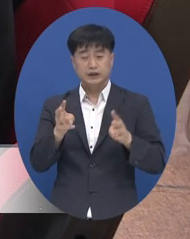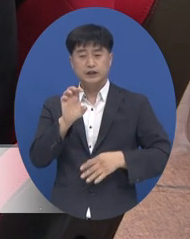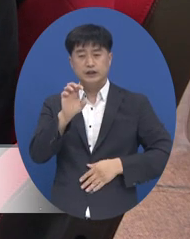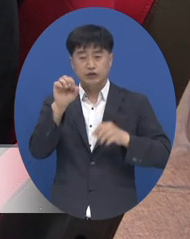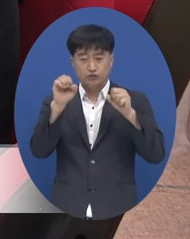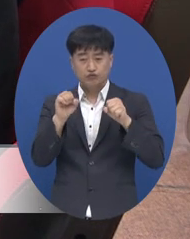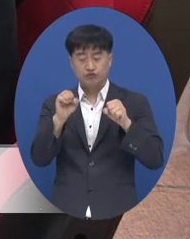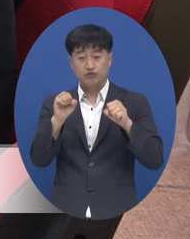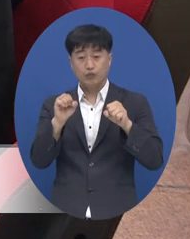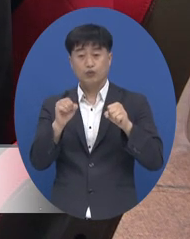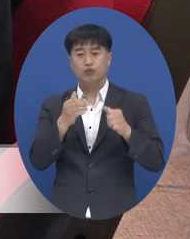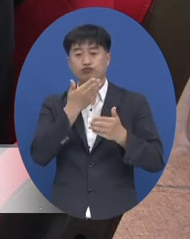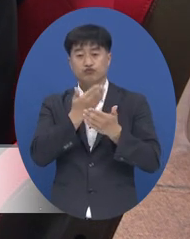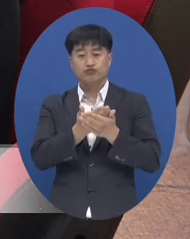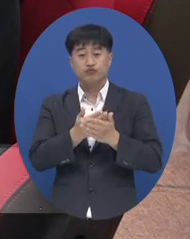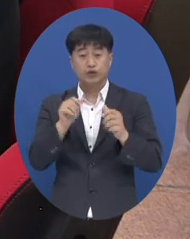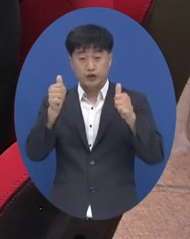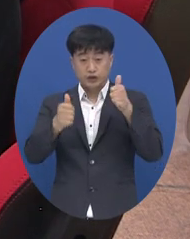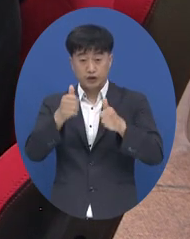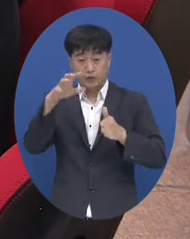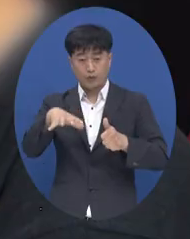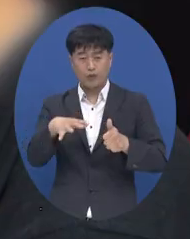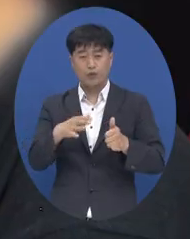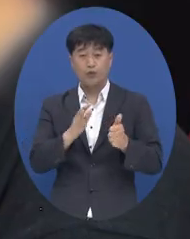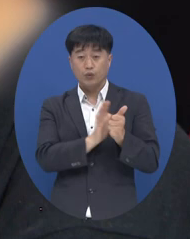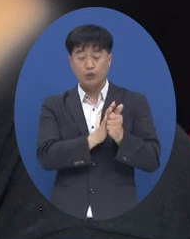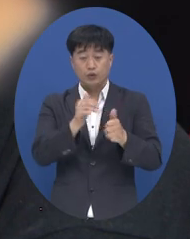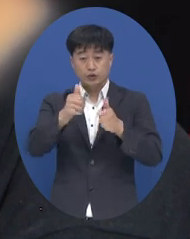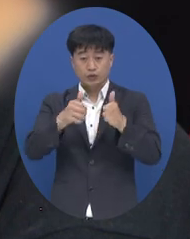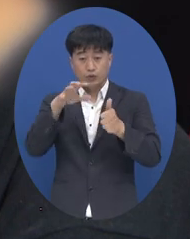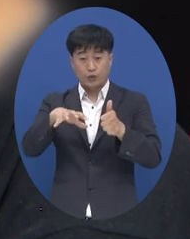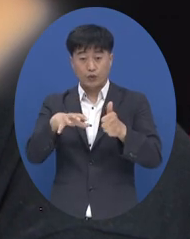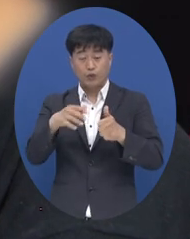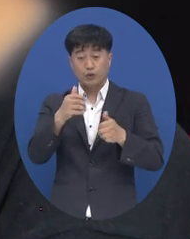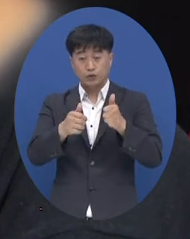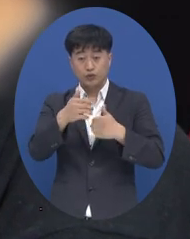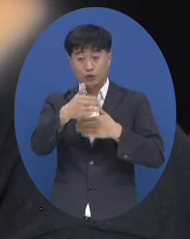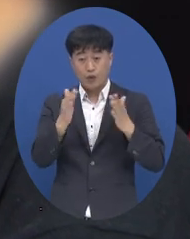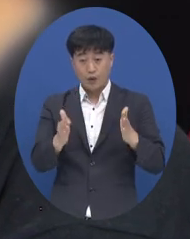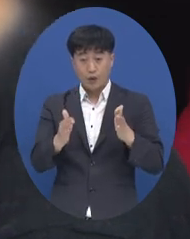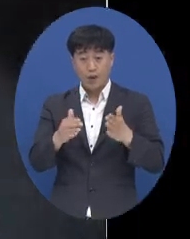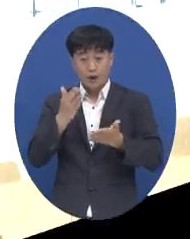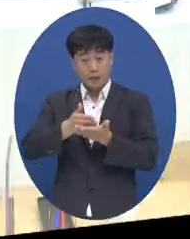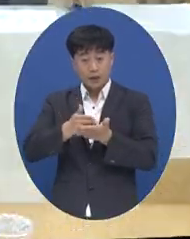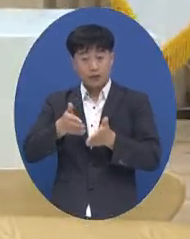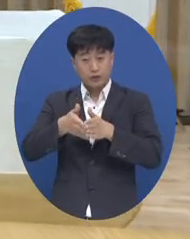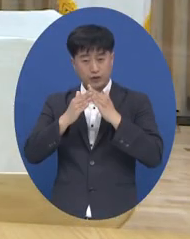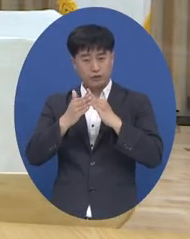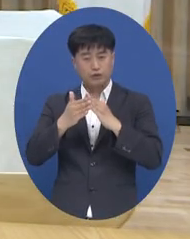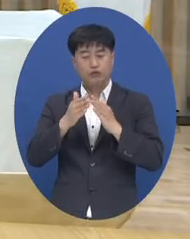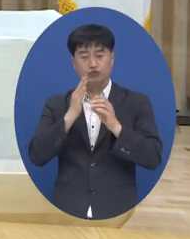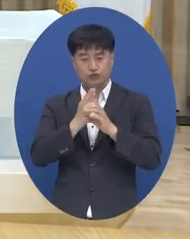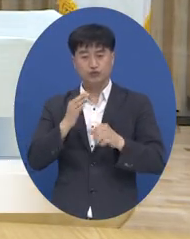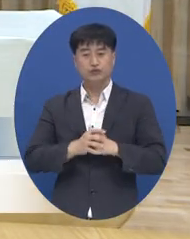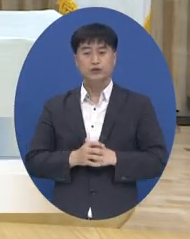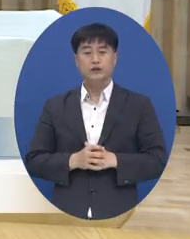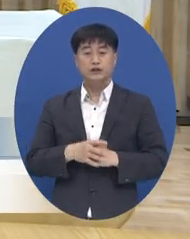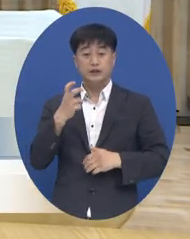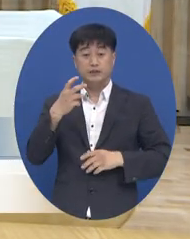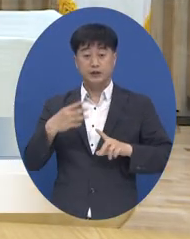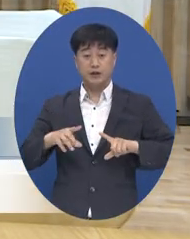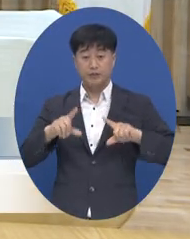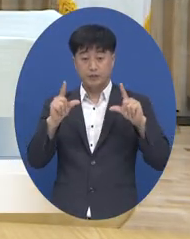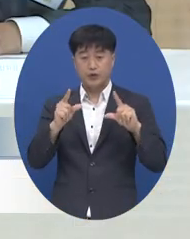주경기장, 보조경기장, 선수단실, 방송시설 등을 만드는 사업을 진행 중. 이런 가운데